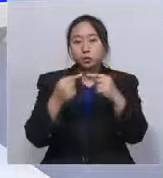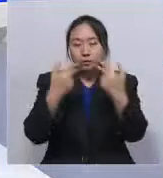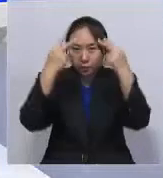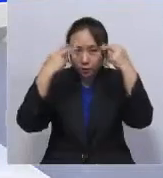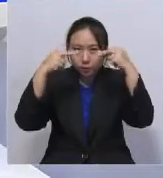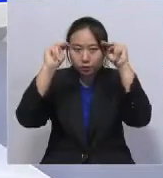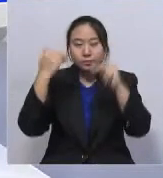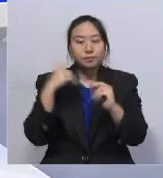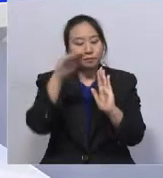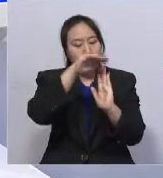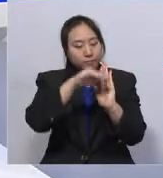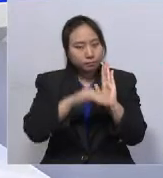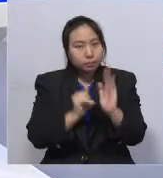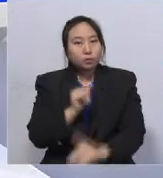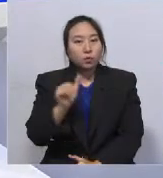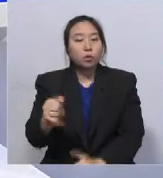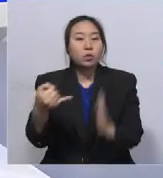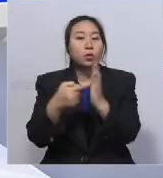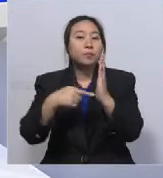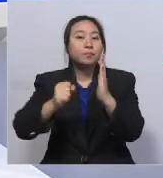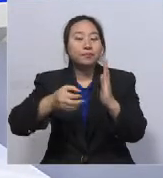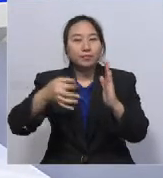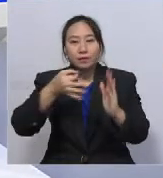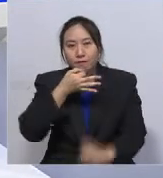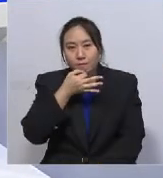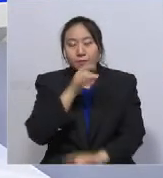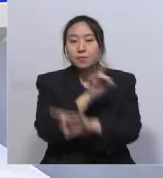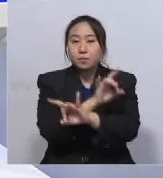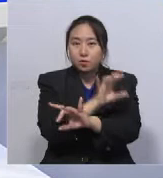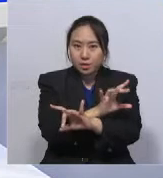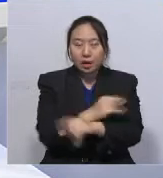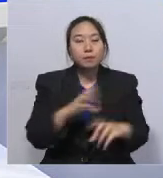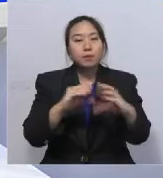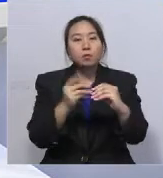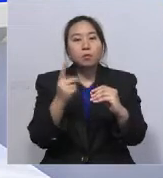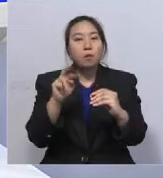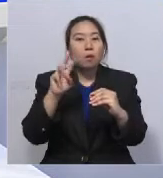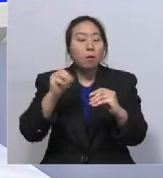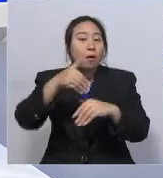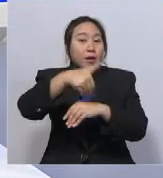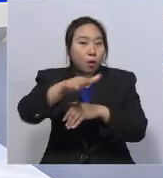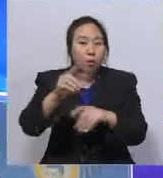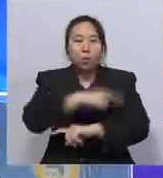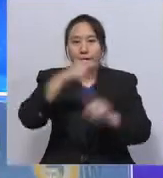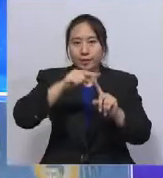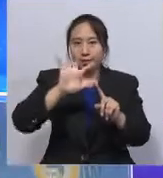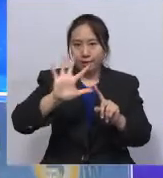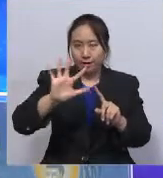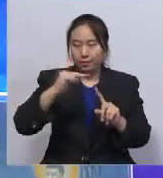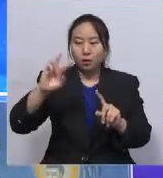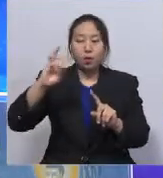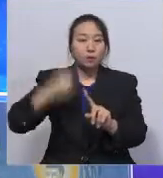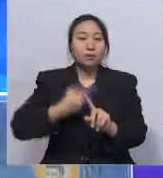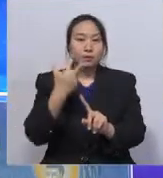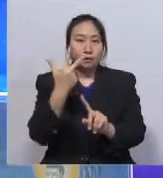นายกรัฐมนตรีมีกำหนดการลงพื้นที่จังหวัดสมุทรสาครเพชรบุรีเพื่อประชุมคณะรัฐมนตรีนอกสถานที่ในวันที่5ถึง